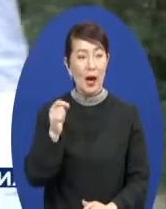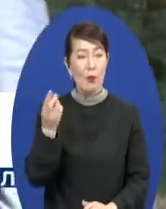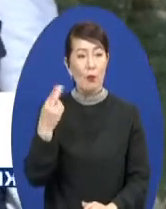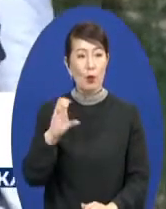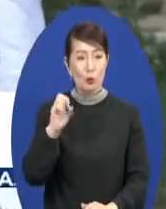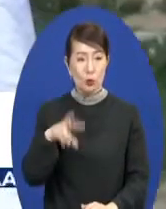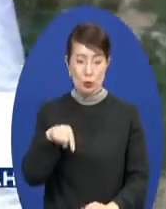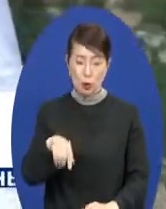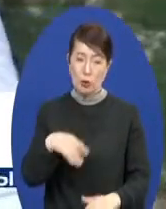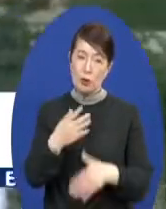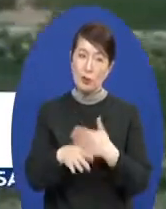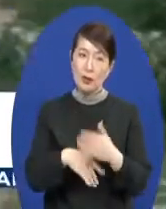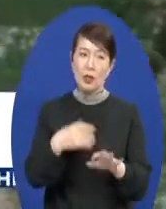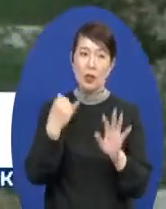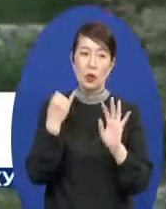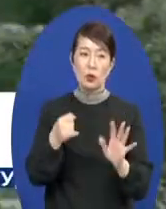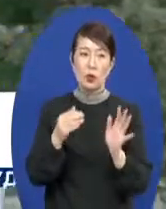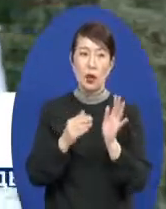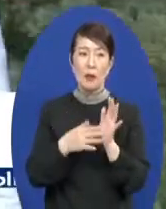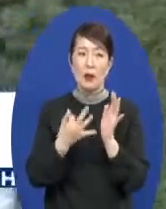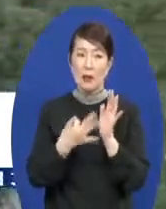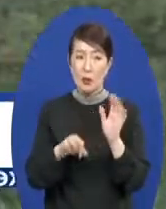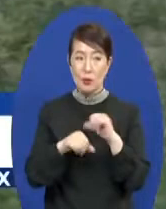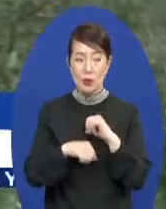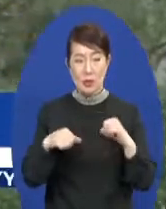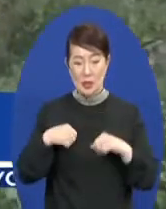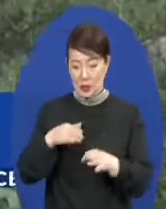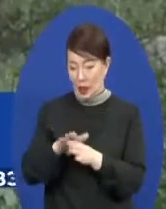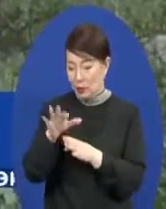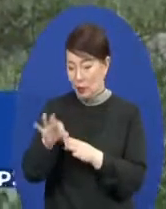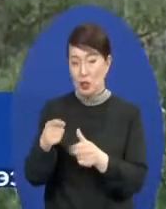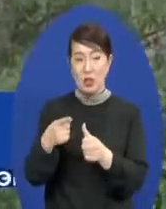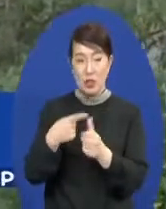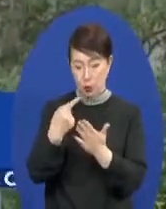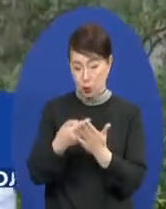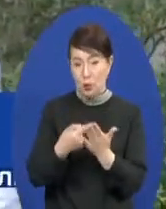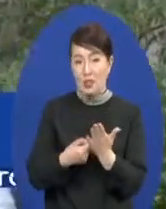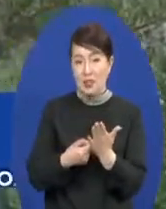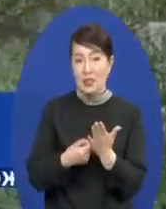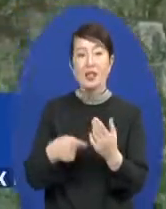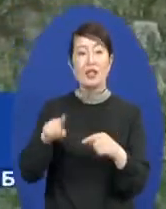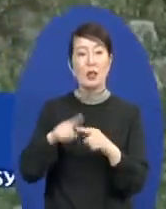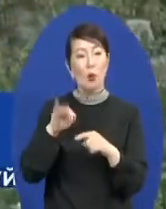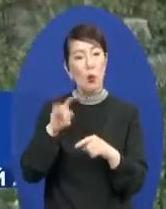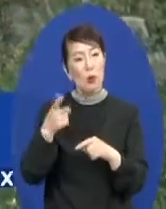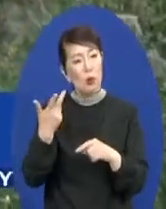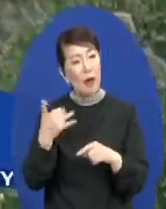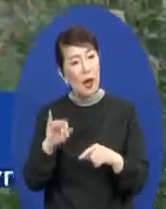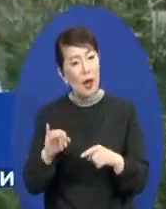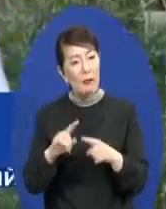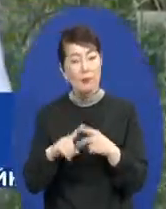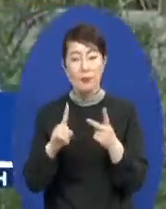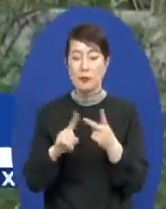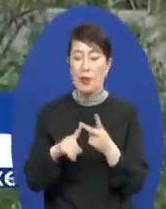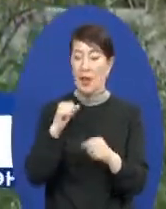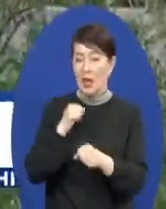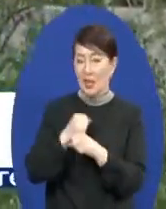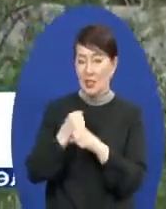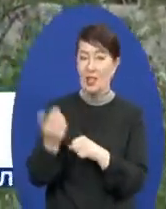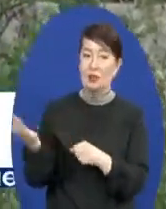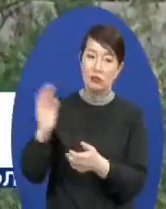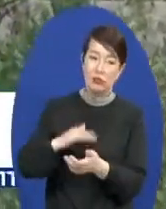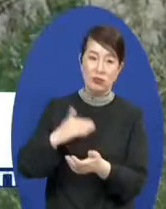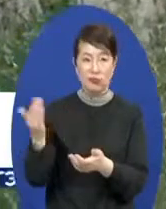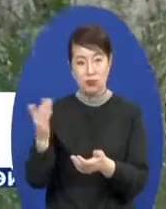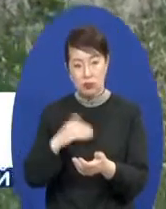Хамбог суманд бол өнөөдрийн байдлаар 6800 орчим иргэн албан ёсны бүртгэлтэй байдгийн байна. Үүн дээр нэмэгдээд уул уурхайн одоо шугамар буюу ажлаар